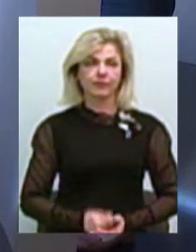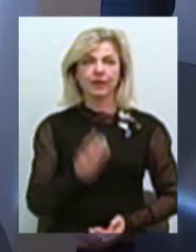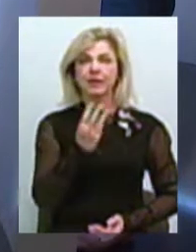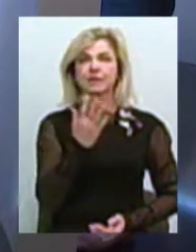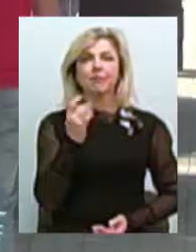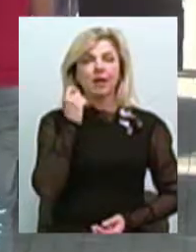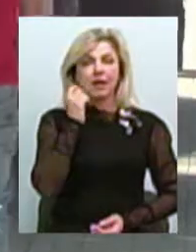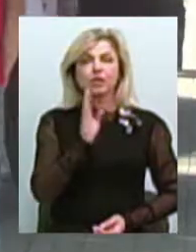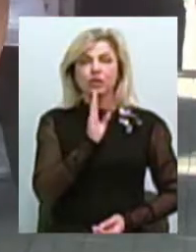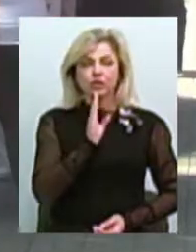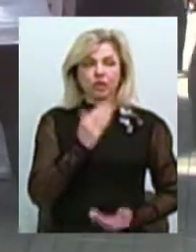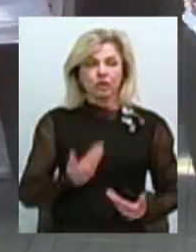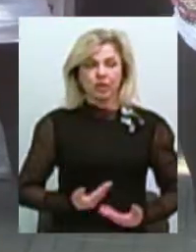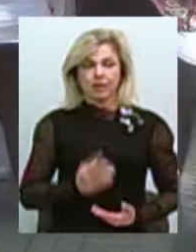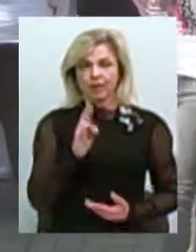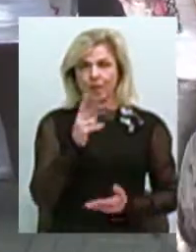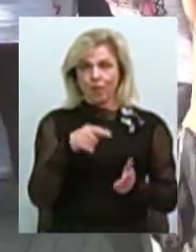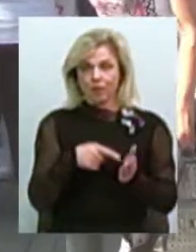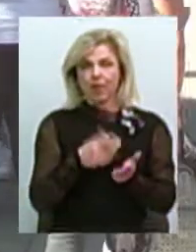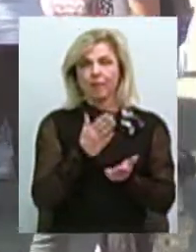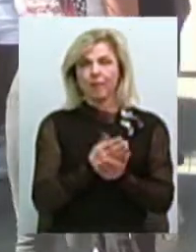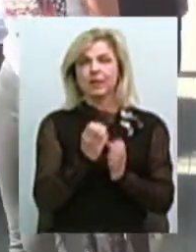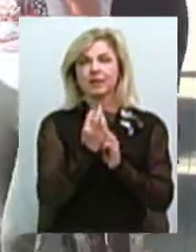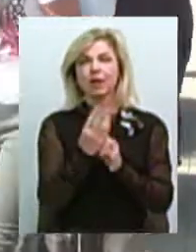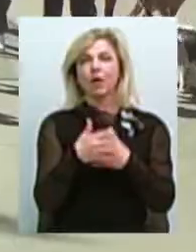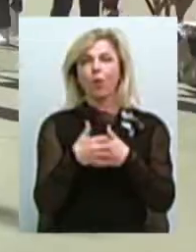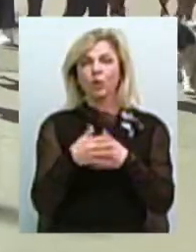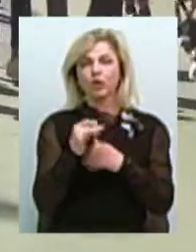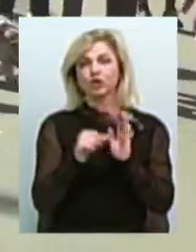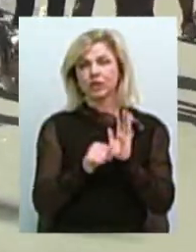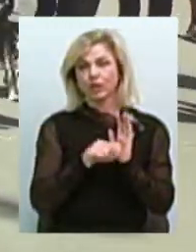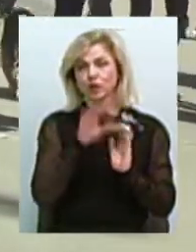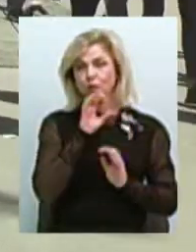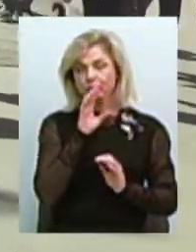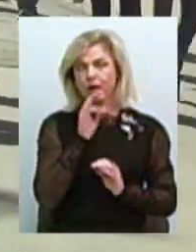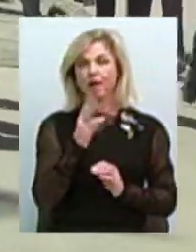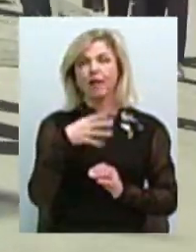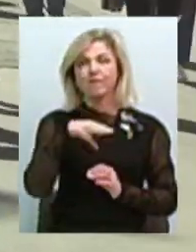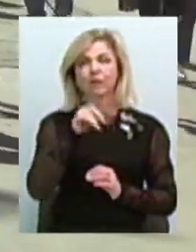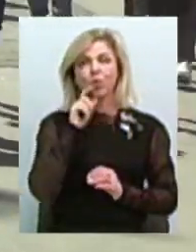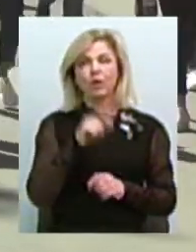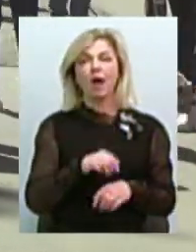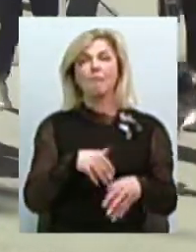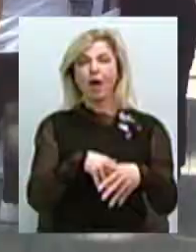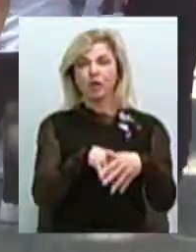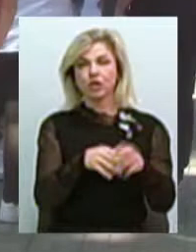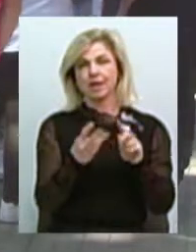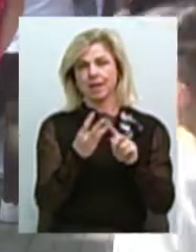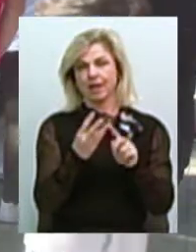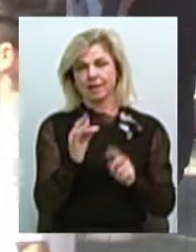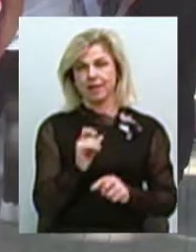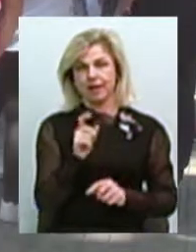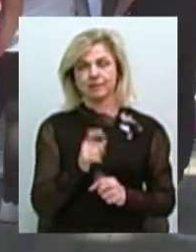Тридцятип'ятирічна Тетяна Фан, жителька Миколаєва, має 13 котів та 60 собак на всеукраїнському марші втретє.